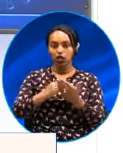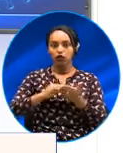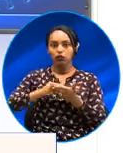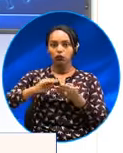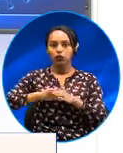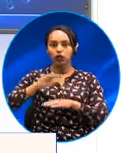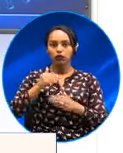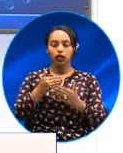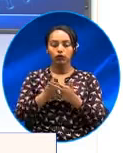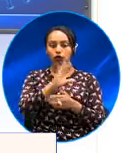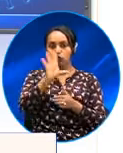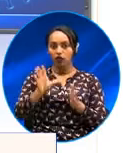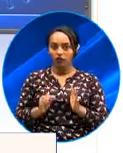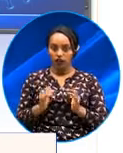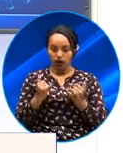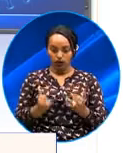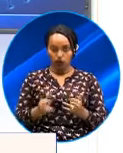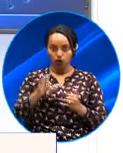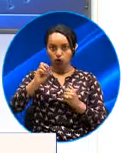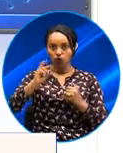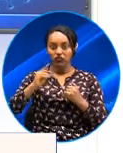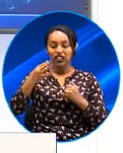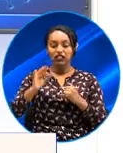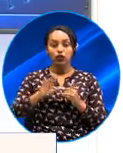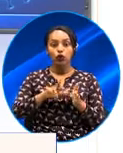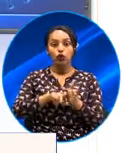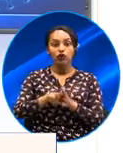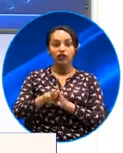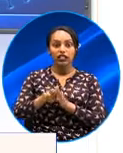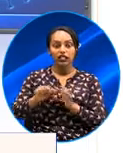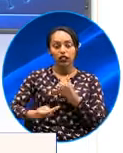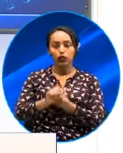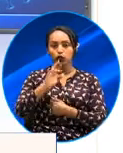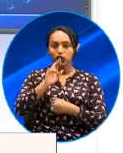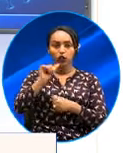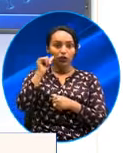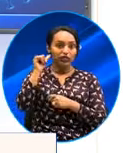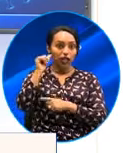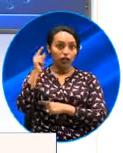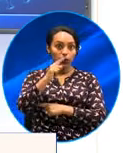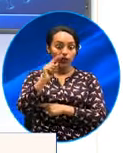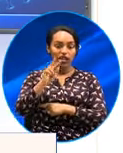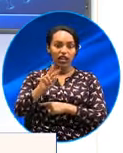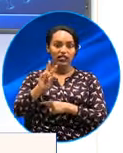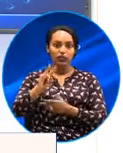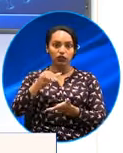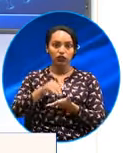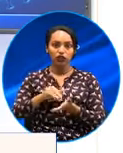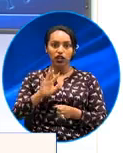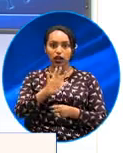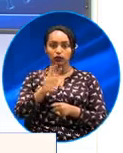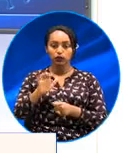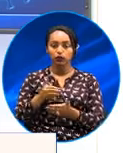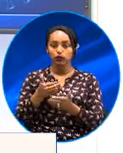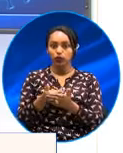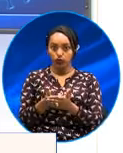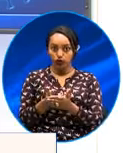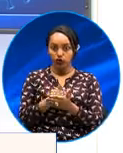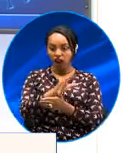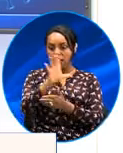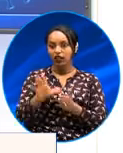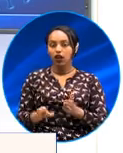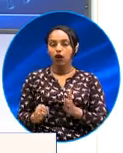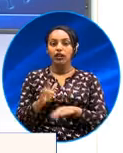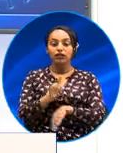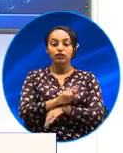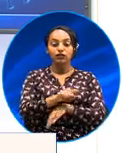ከግማሽ ሚሊዮን በላይ የሚደርሱ አፍሪካውያን አሁን በኮቪድ-19 የኮሮና ቫይረስ የተጠቁ ናቸው። በትላንትናው ዕለት 27500 የሚደርሱ